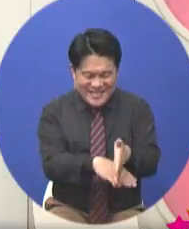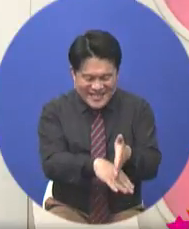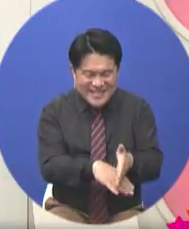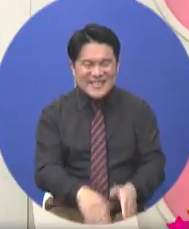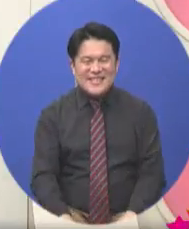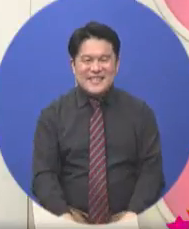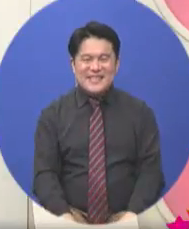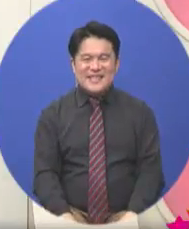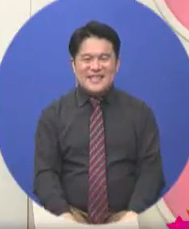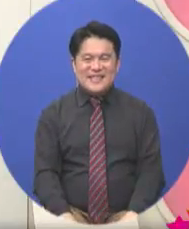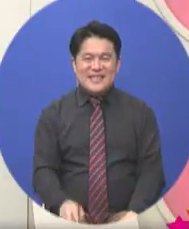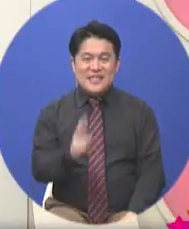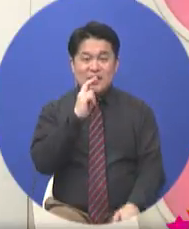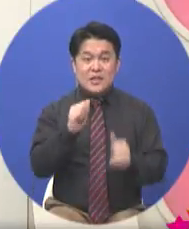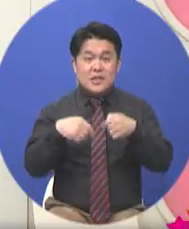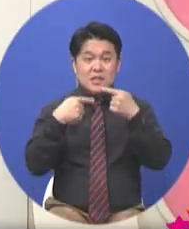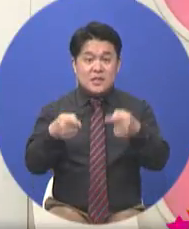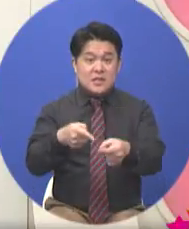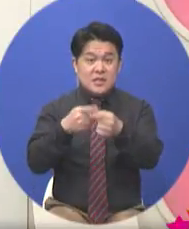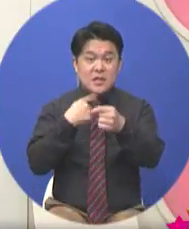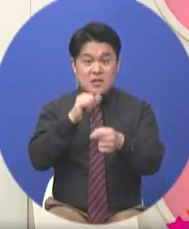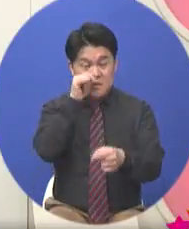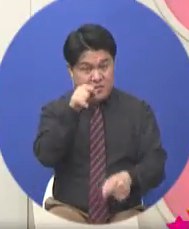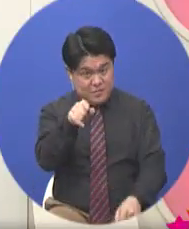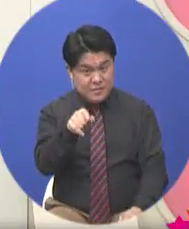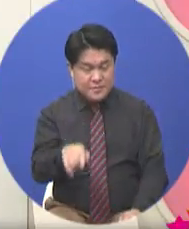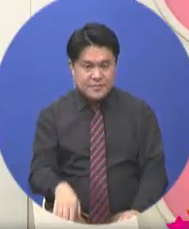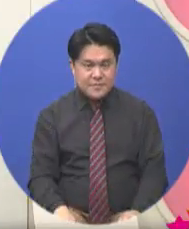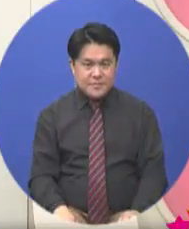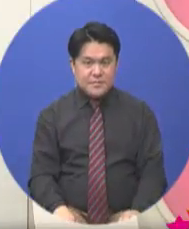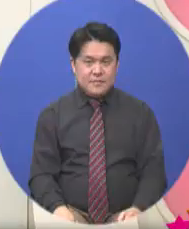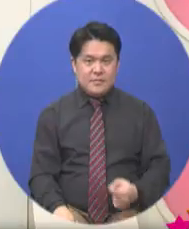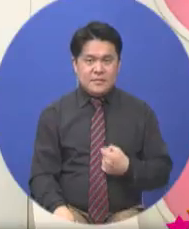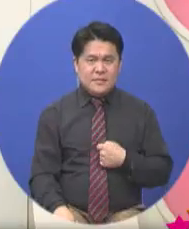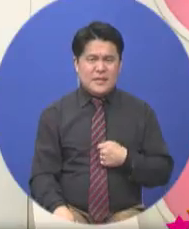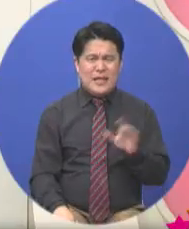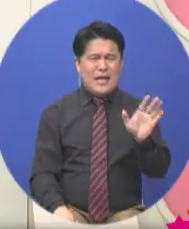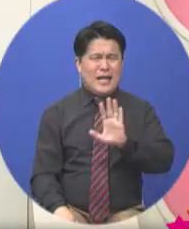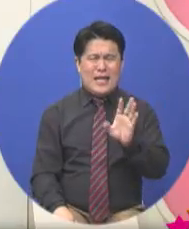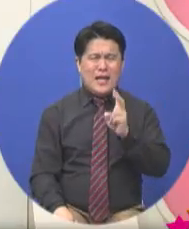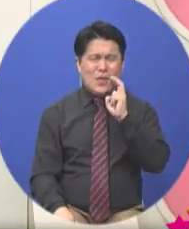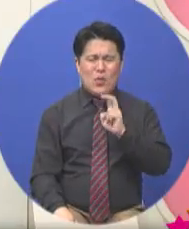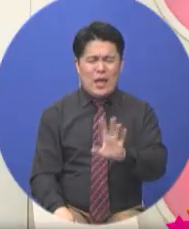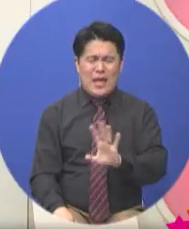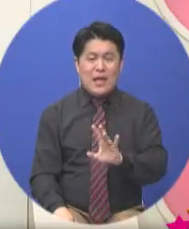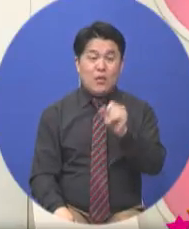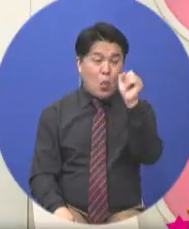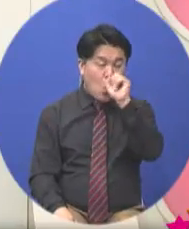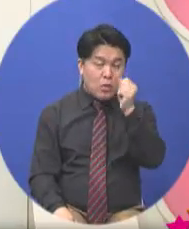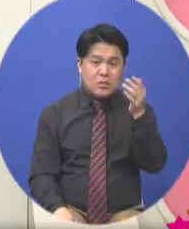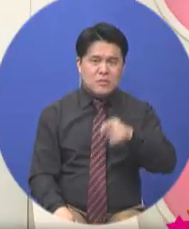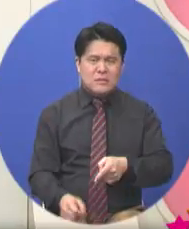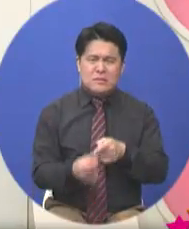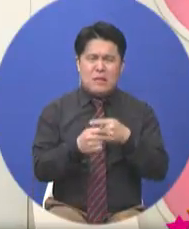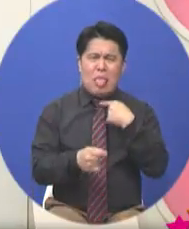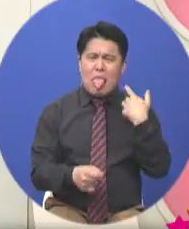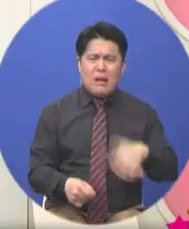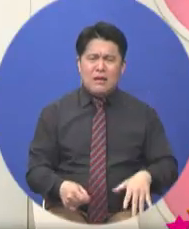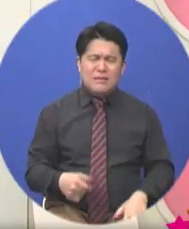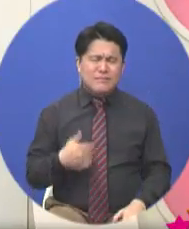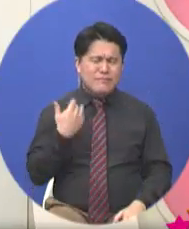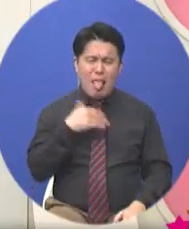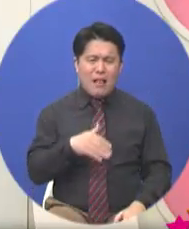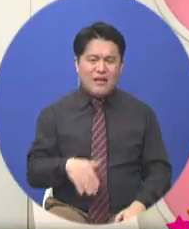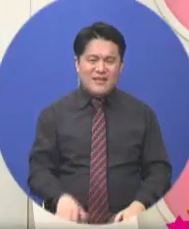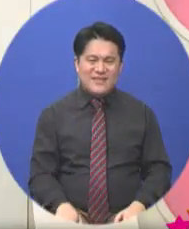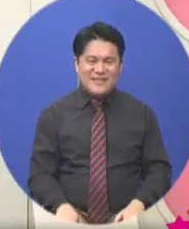감사합니다. 노래자랑 나가가지고 1등해 보신 적 있으세요? 아유 노래 같은 건 좋아는 하는데 1등은 안 했어요.